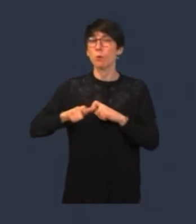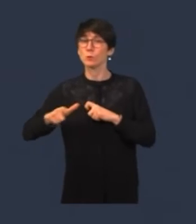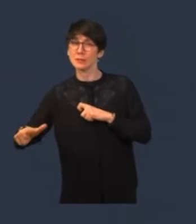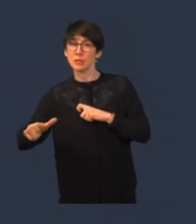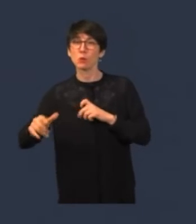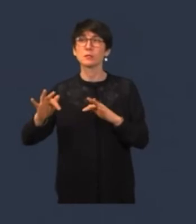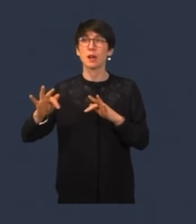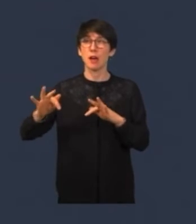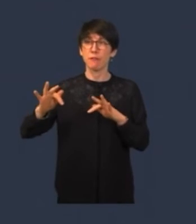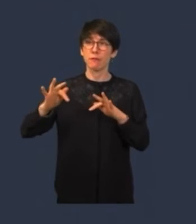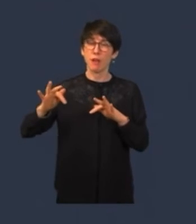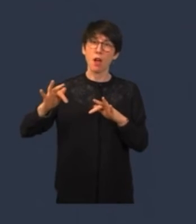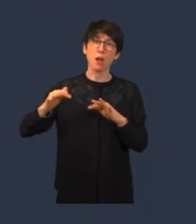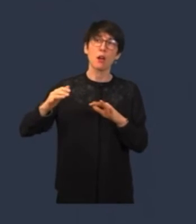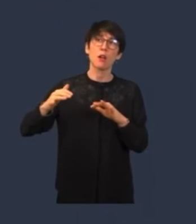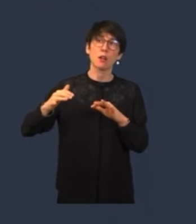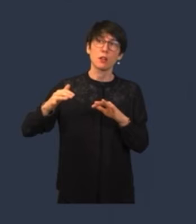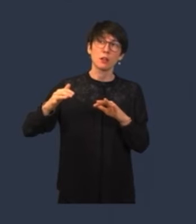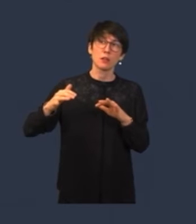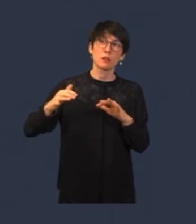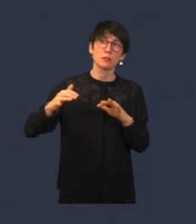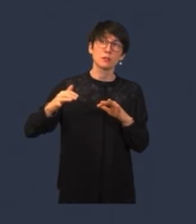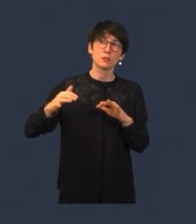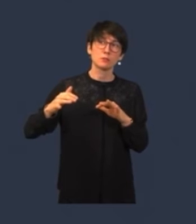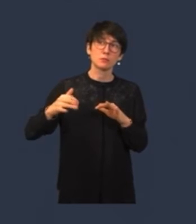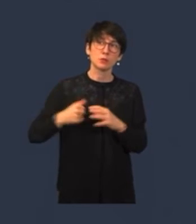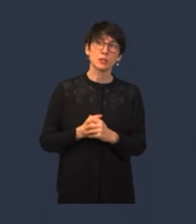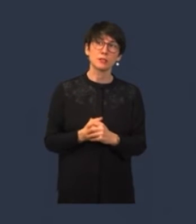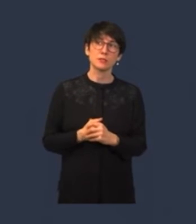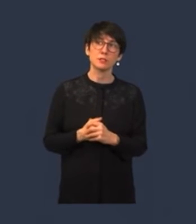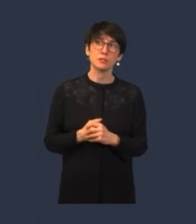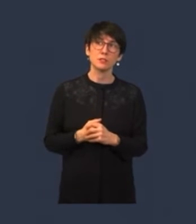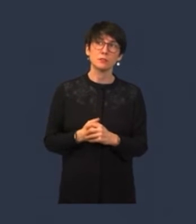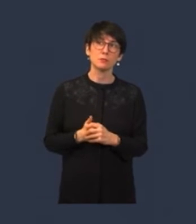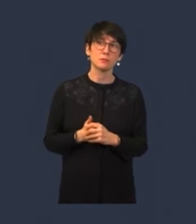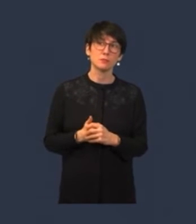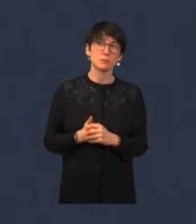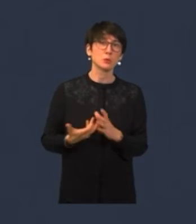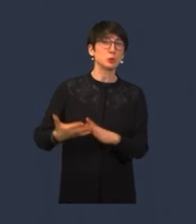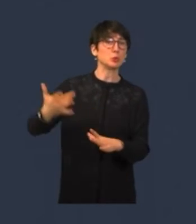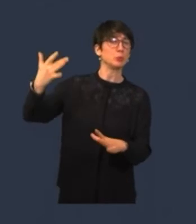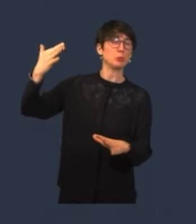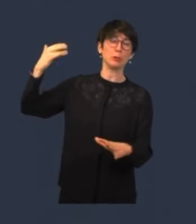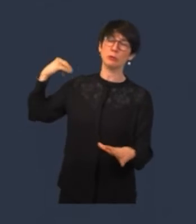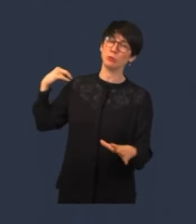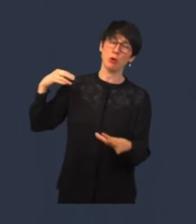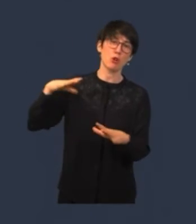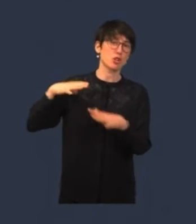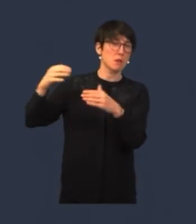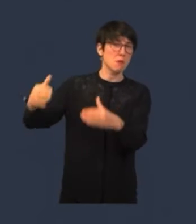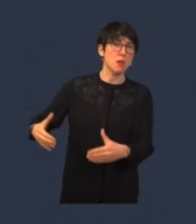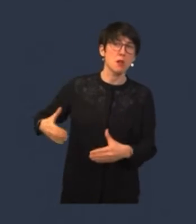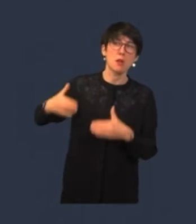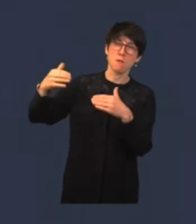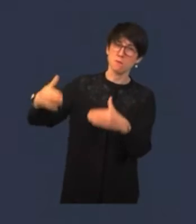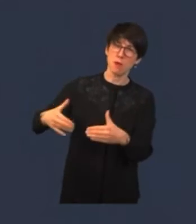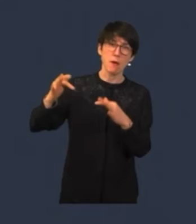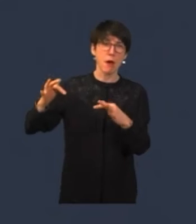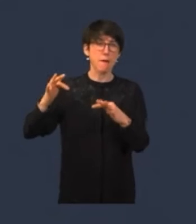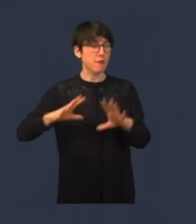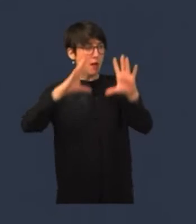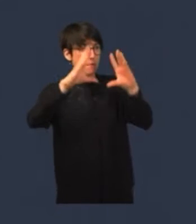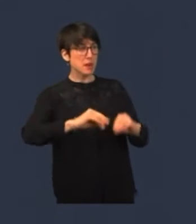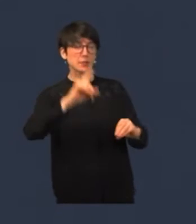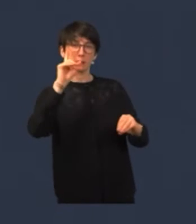progressisme fanatique imposé à nous depuis plusieurs décennies. Si certains fantasment sur la place de la femme il